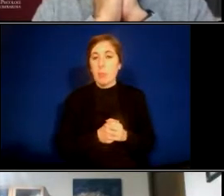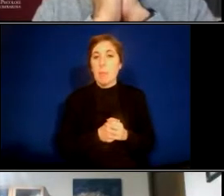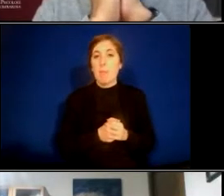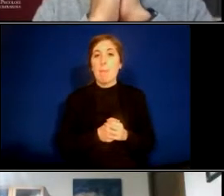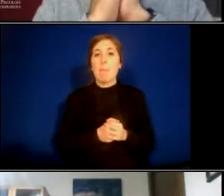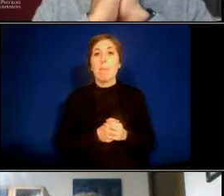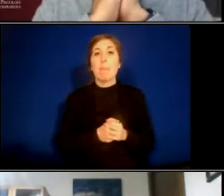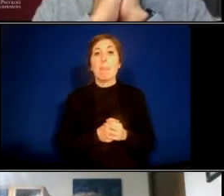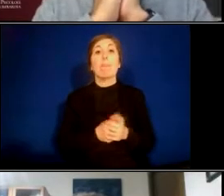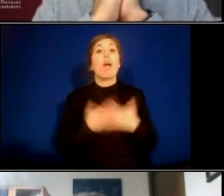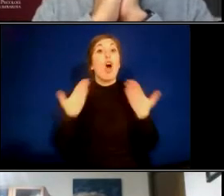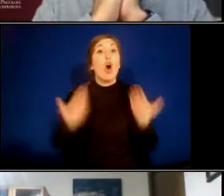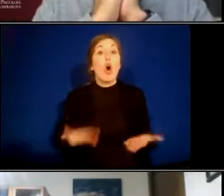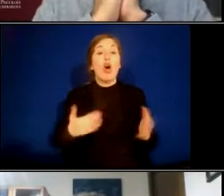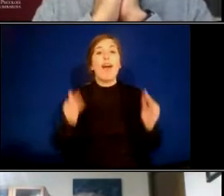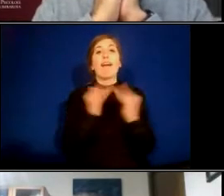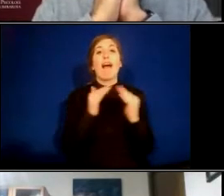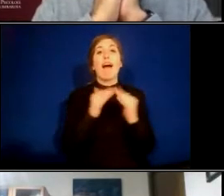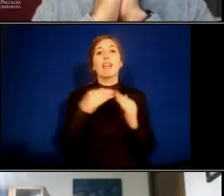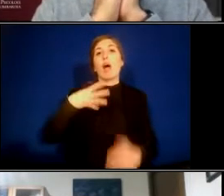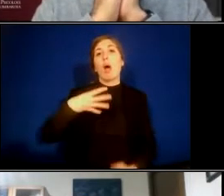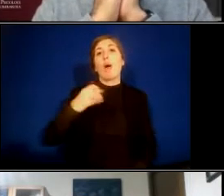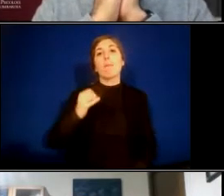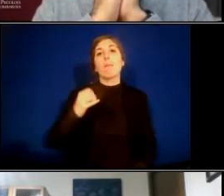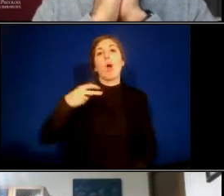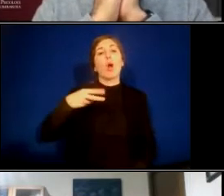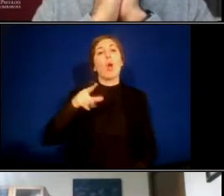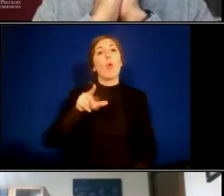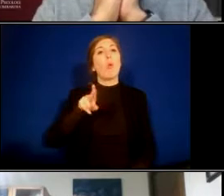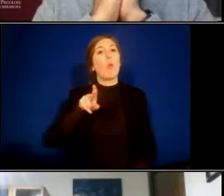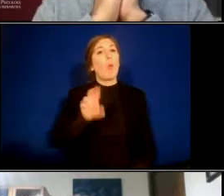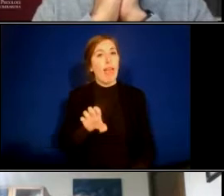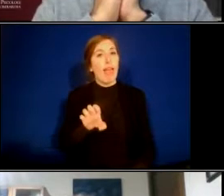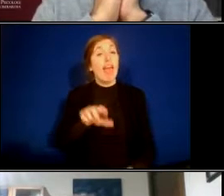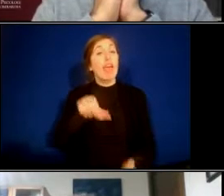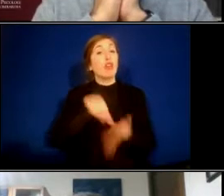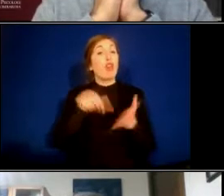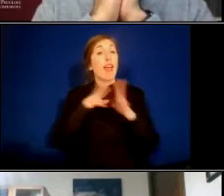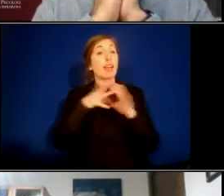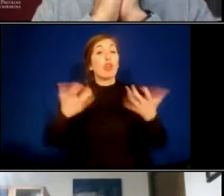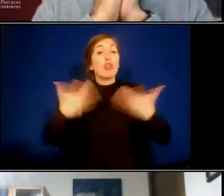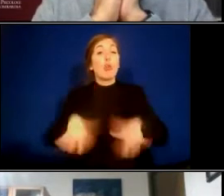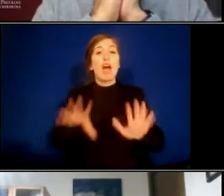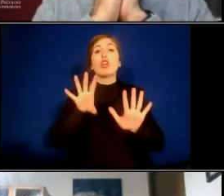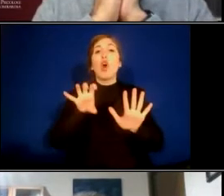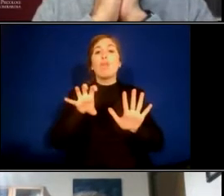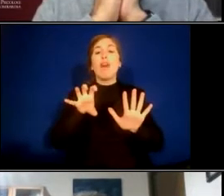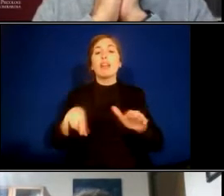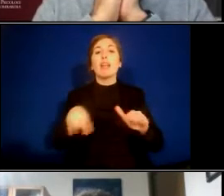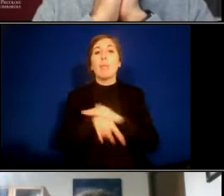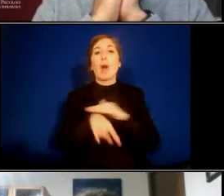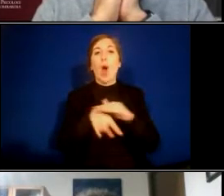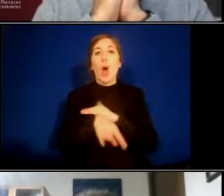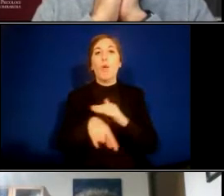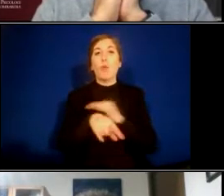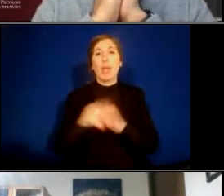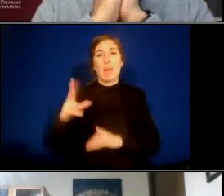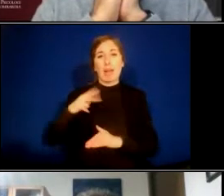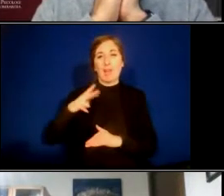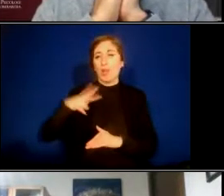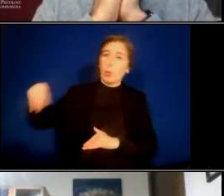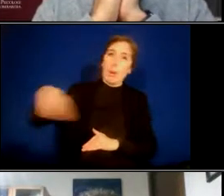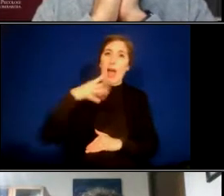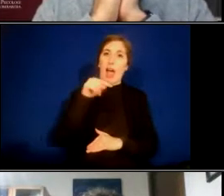Casa Monlue è un centro che già sta accogliendo 90 profughi inviati dalla prefettura, si sta pensando di trasformarlo in un hub